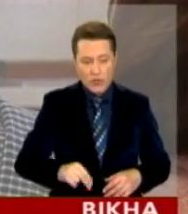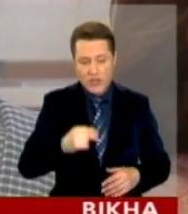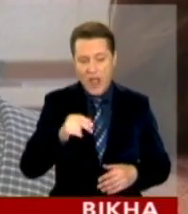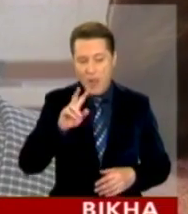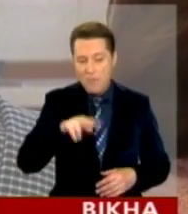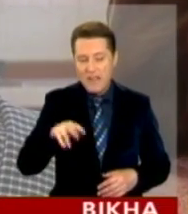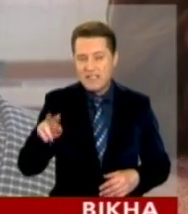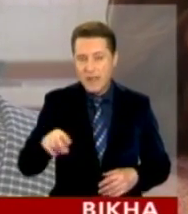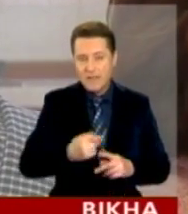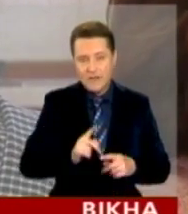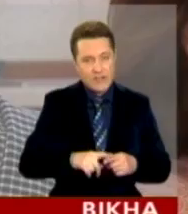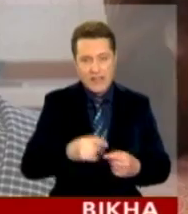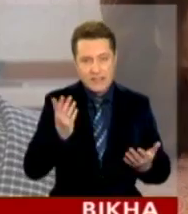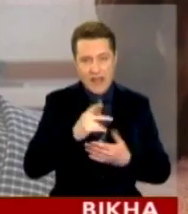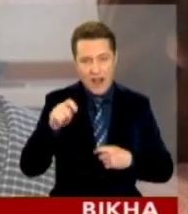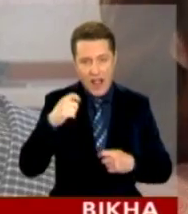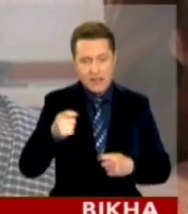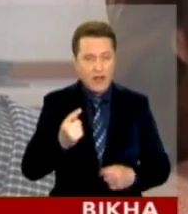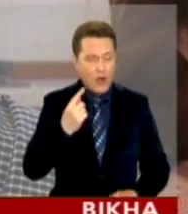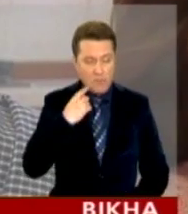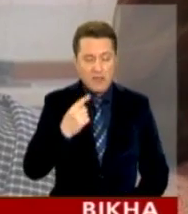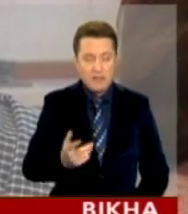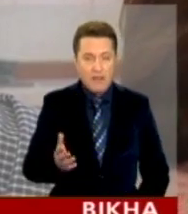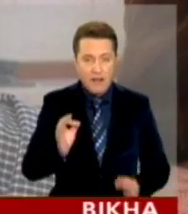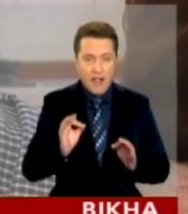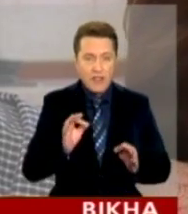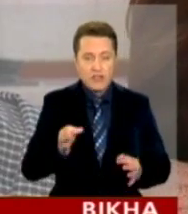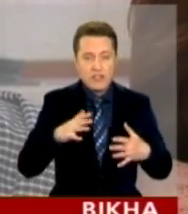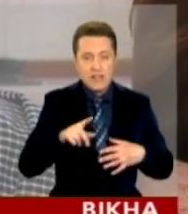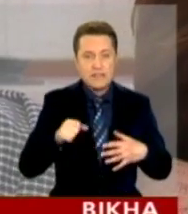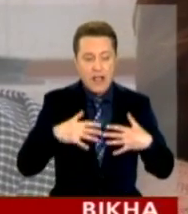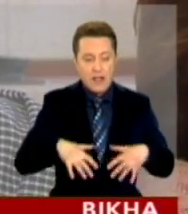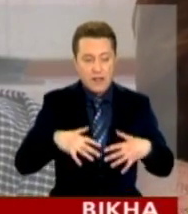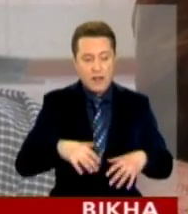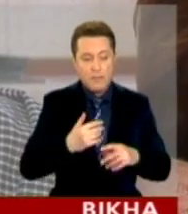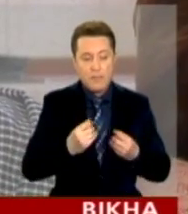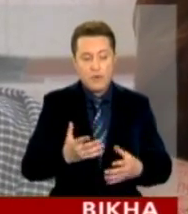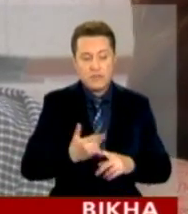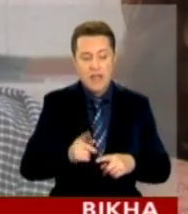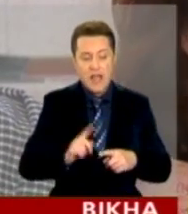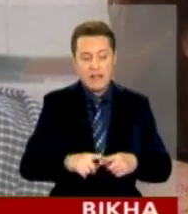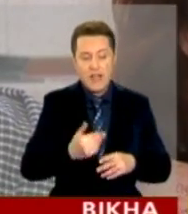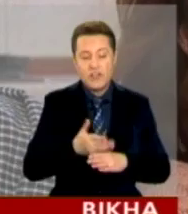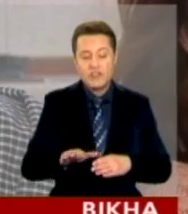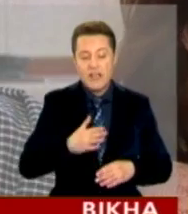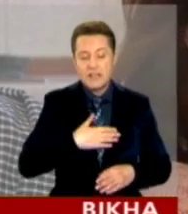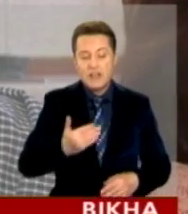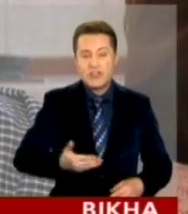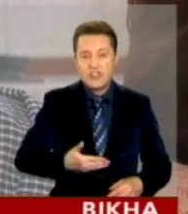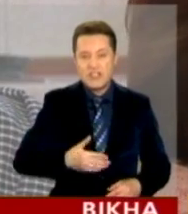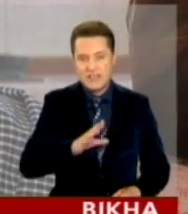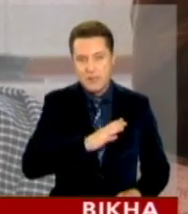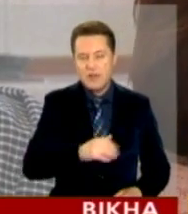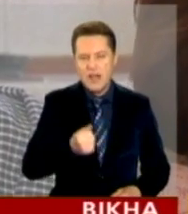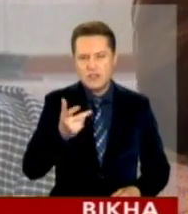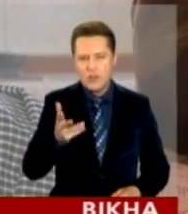эти кадры, ну, обидно до слез, конечно, за Крым. Просто это, ну, часть нашей жизни была. Столько